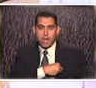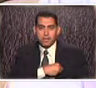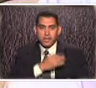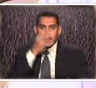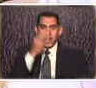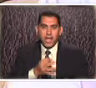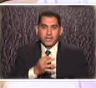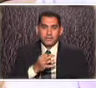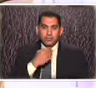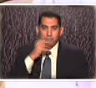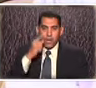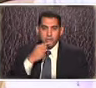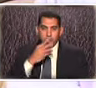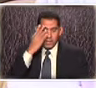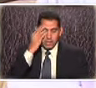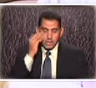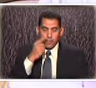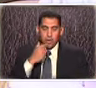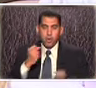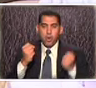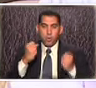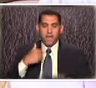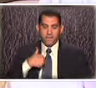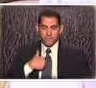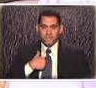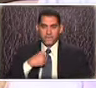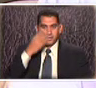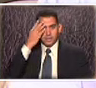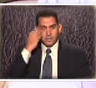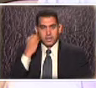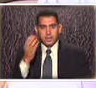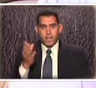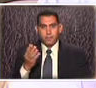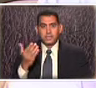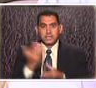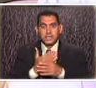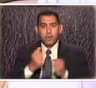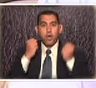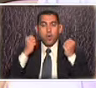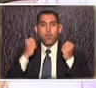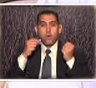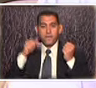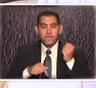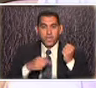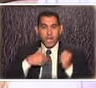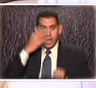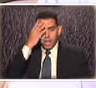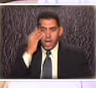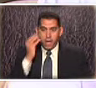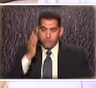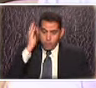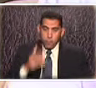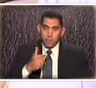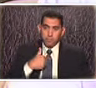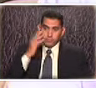الكلام عن التسامح قوه ام لماذا هو قوه لان الذي يستطيع ان يعفو وهو